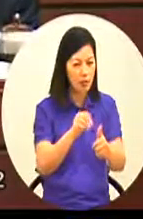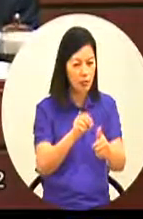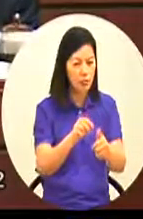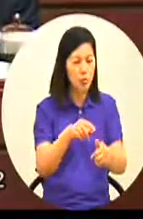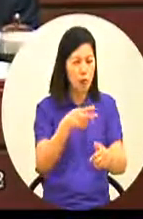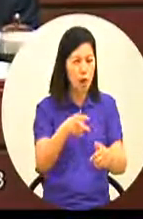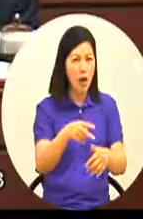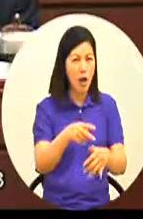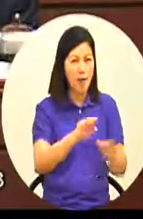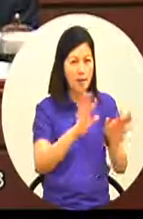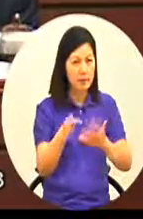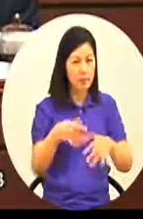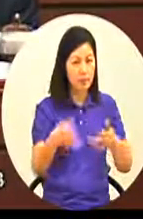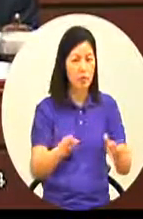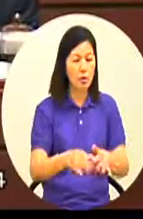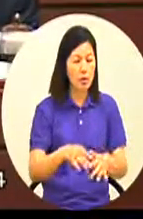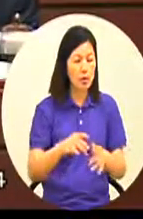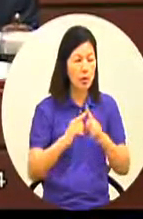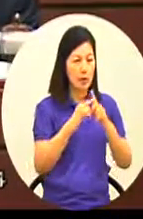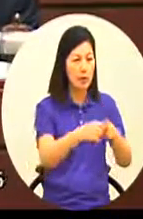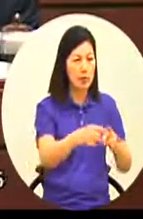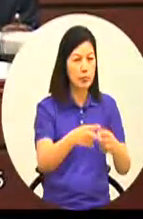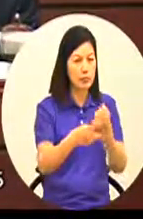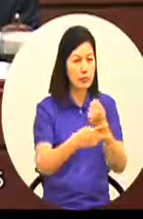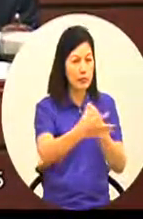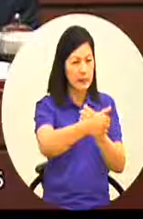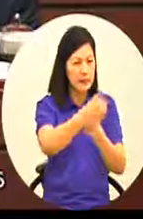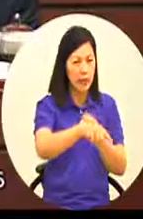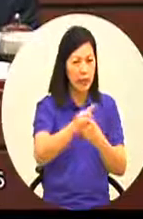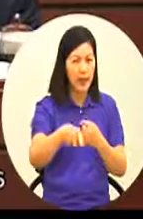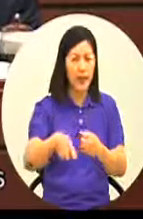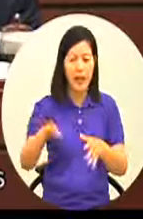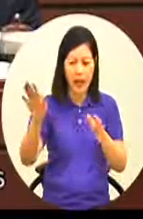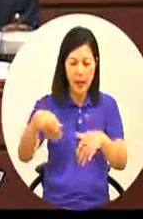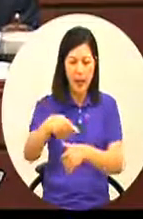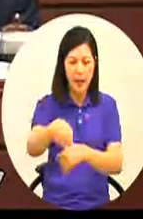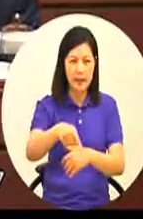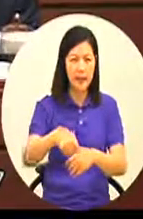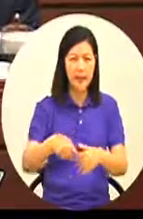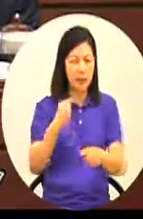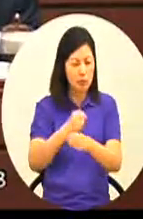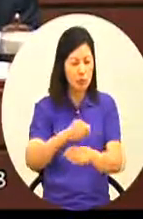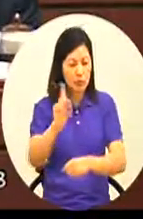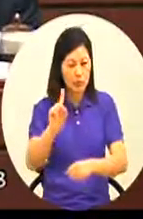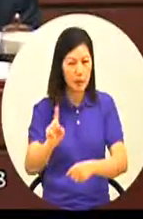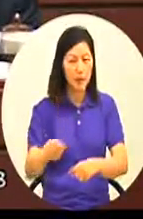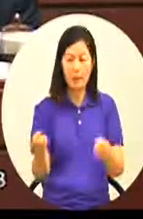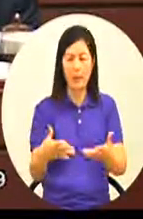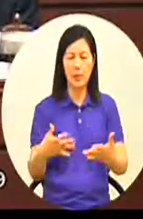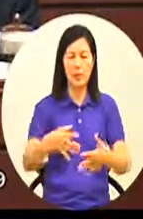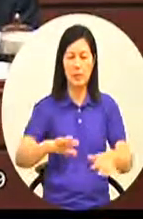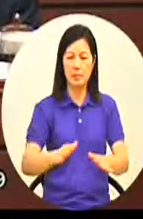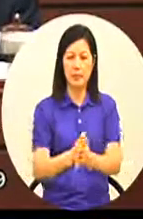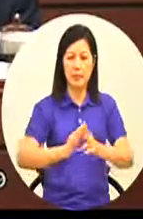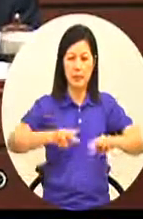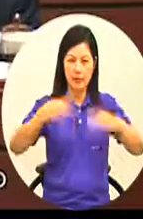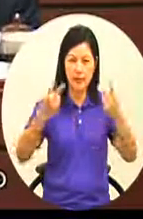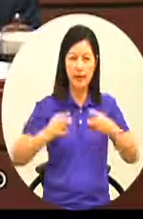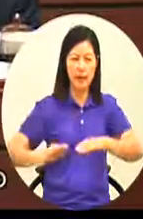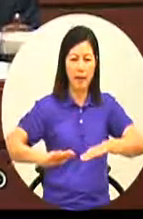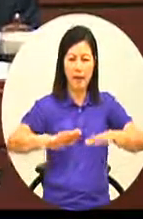我常常去甲地方，啊，我含李定台斗阵，啊，李定有可能直接个啊，局长啊，你啥会当做啊，无问题，咱就随时来做改善、做改